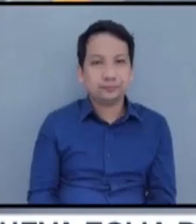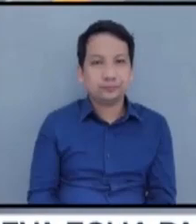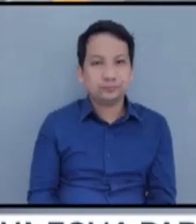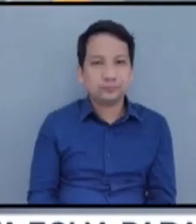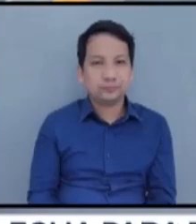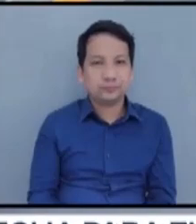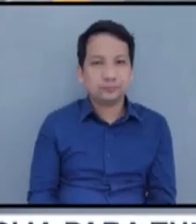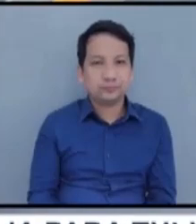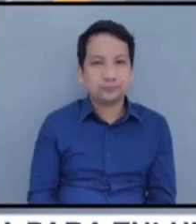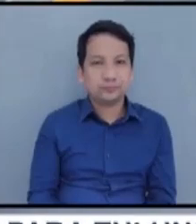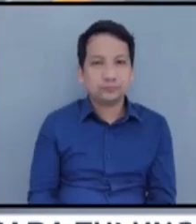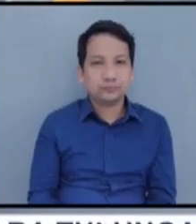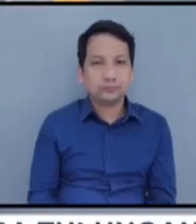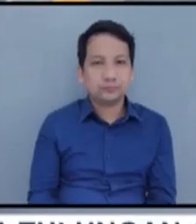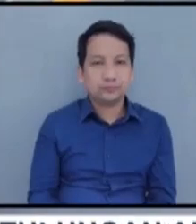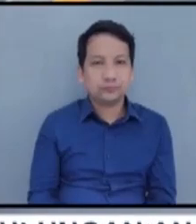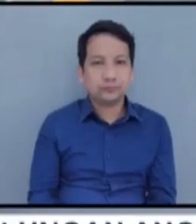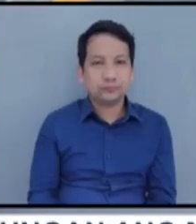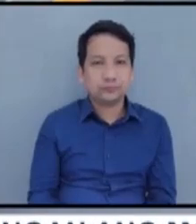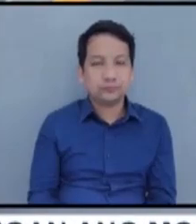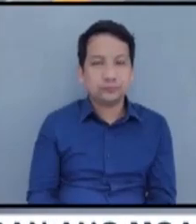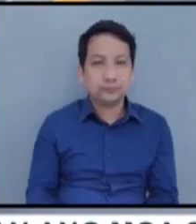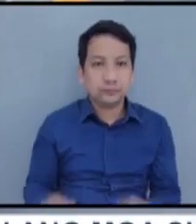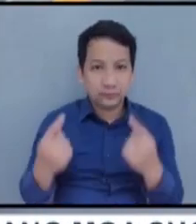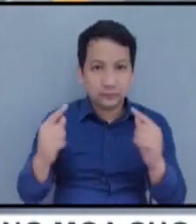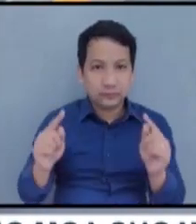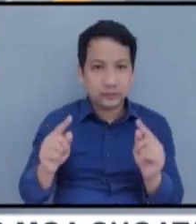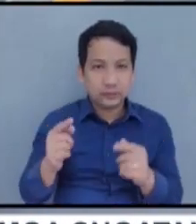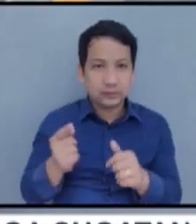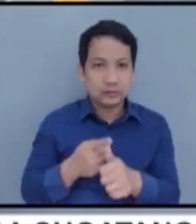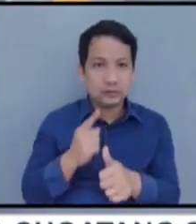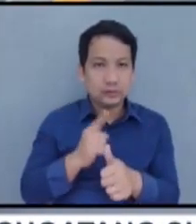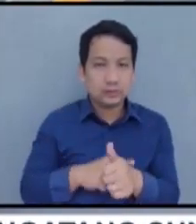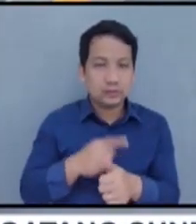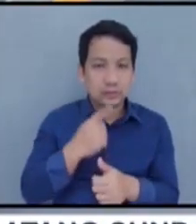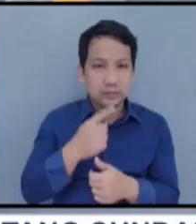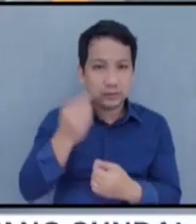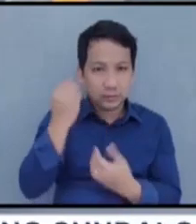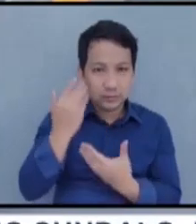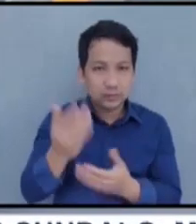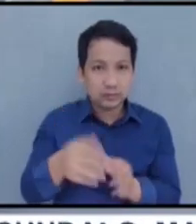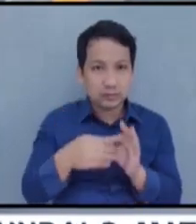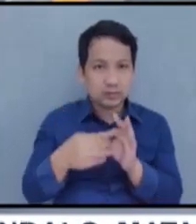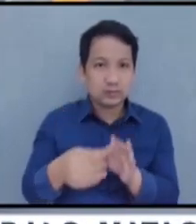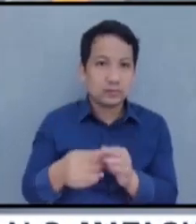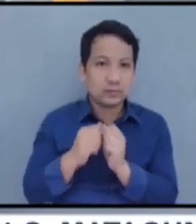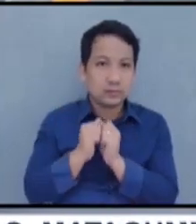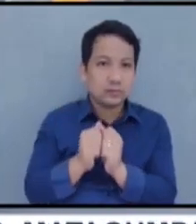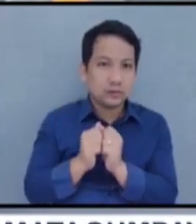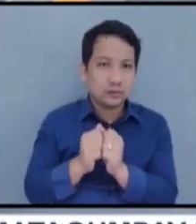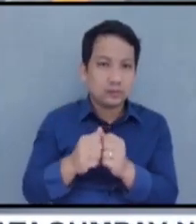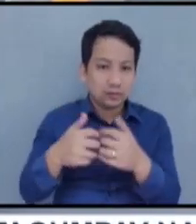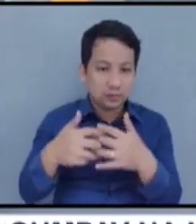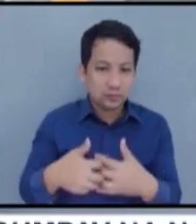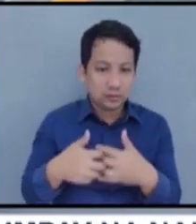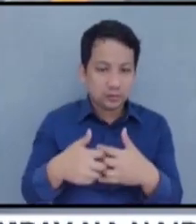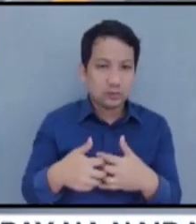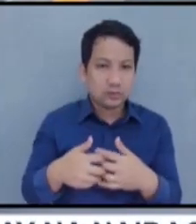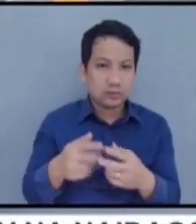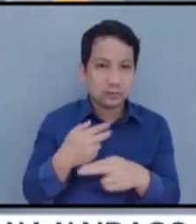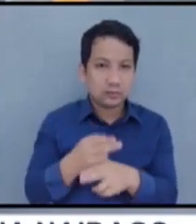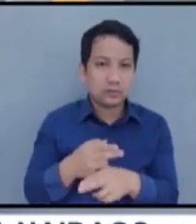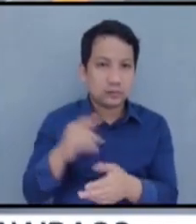Naging matagumpay ang kauna-unang Multilateral Maritime Cooperative Activity kung saan kalahok ang mga sakyang pandagat at